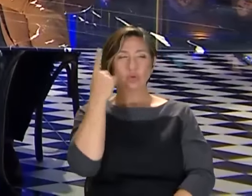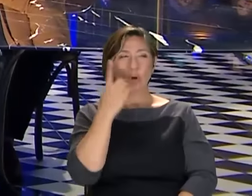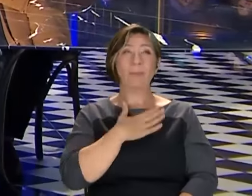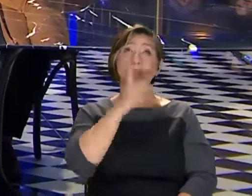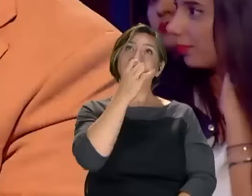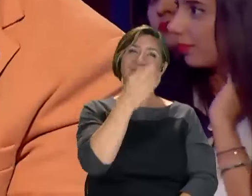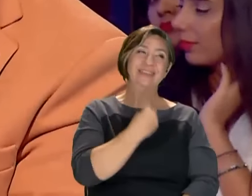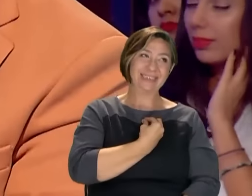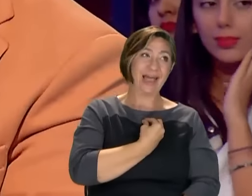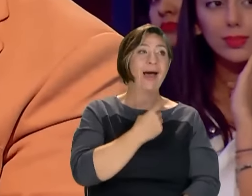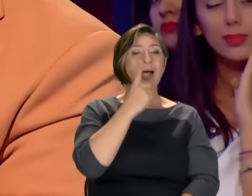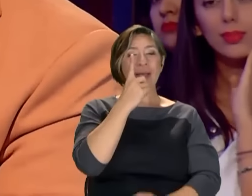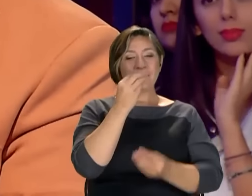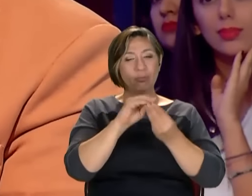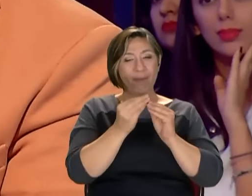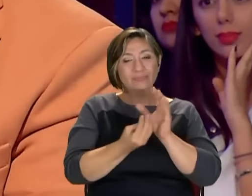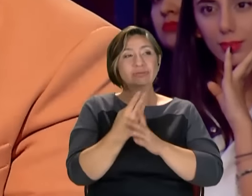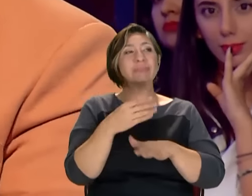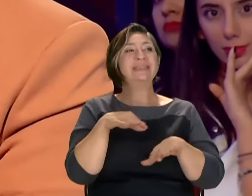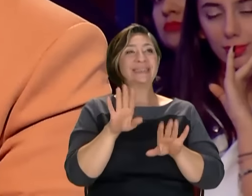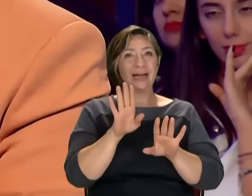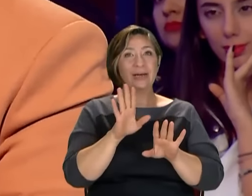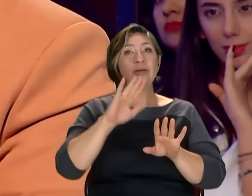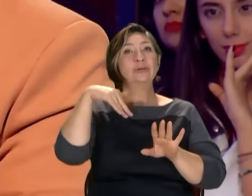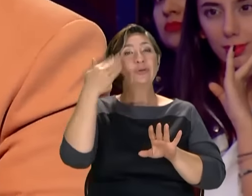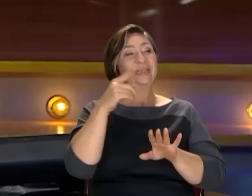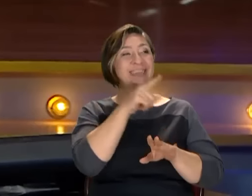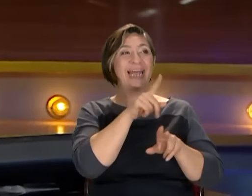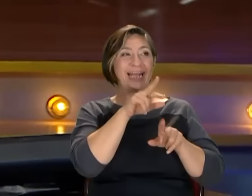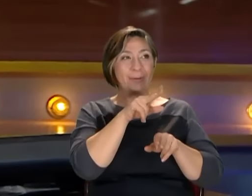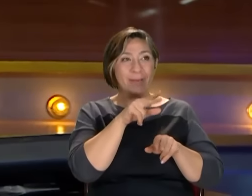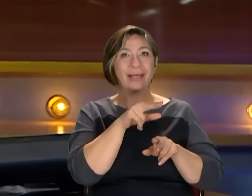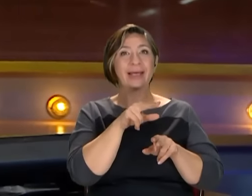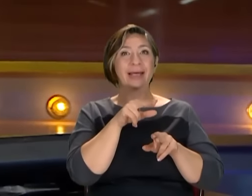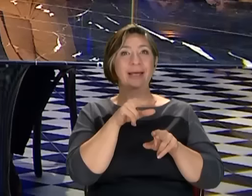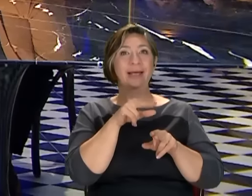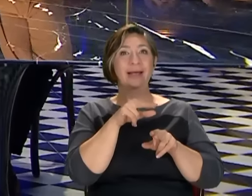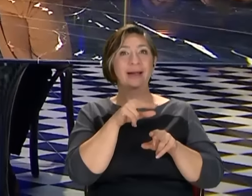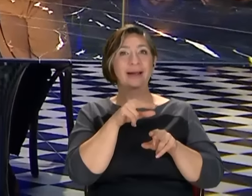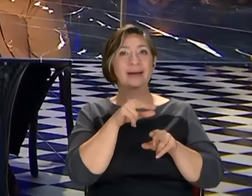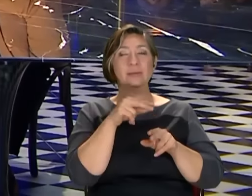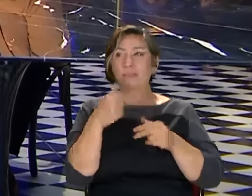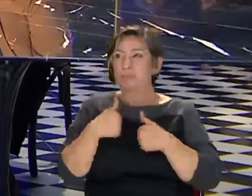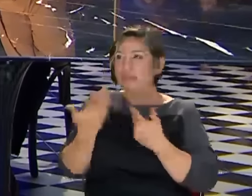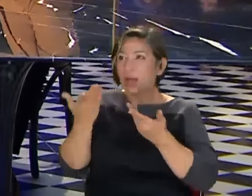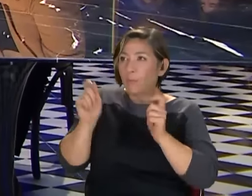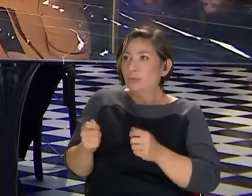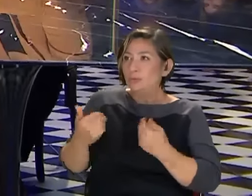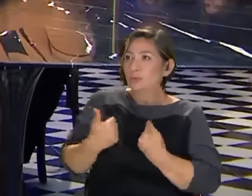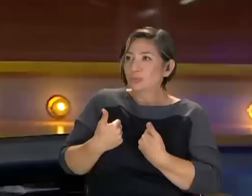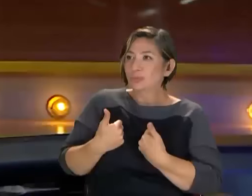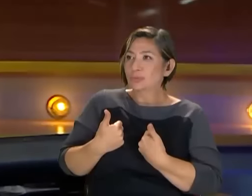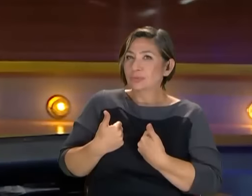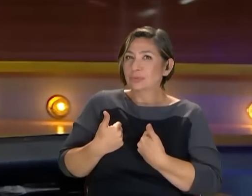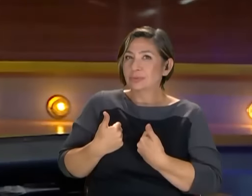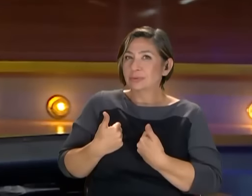abi. Allah'ın izniyle. Allah'tan bir mani olmazsa. İnşallah. Daha sonra sizler gibi buralım da. Bu biz ne yapıyoruz sizce? Yani abi, ne